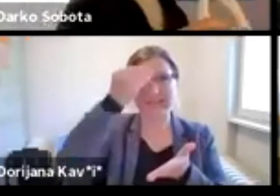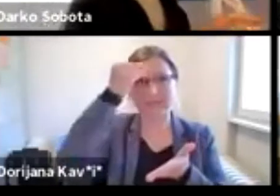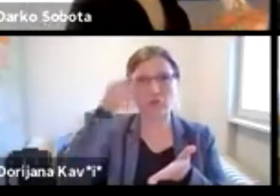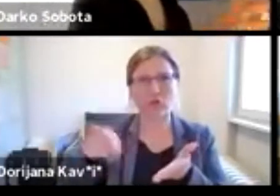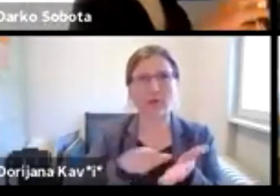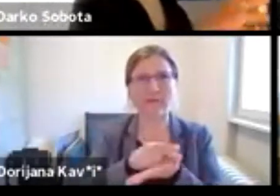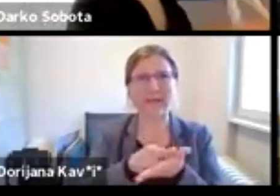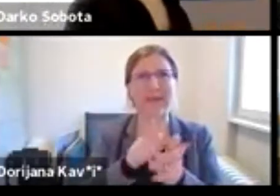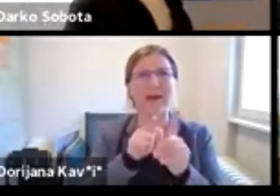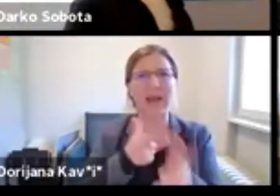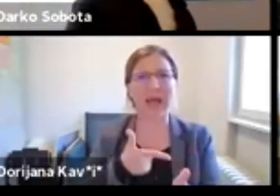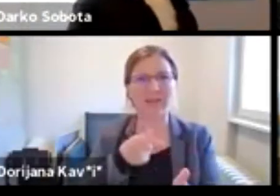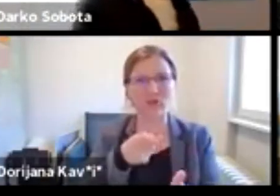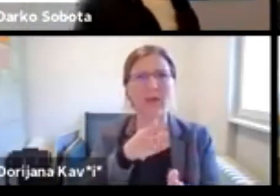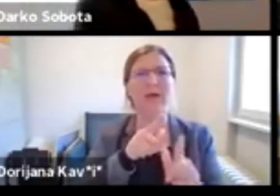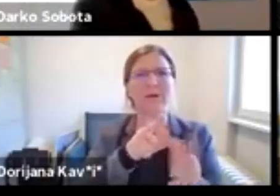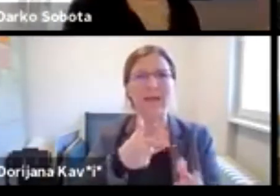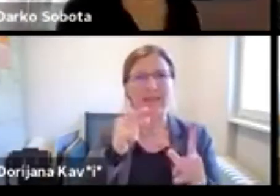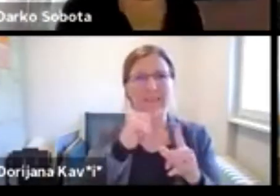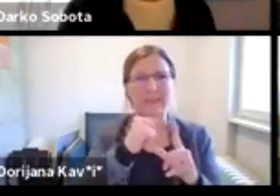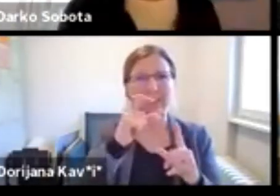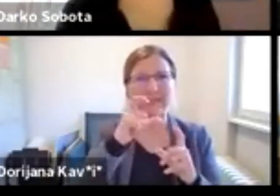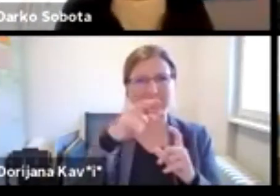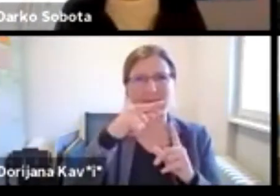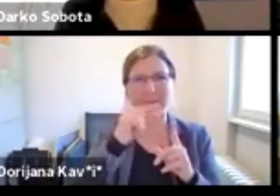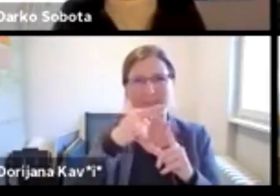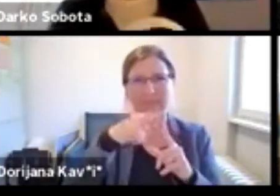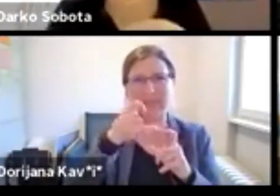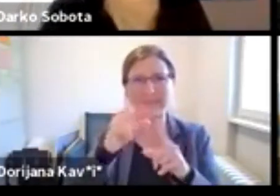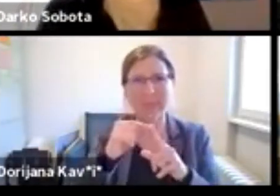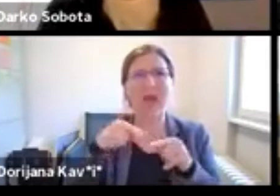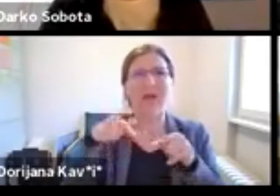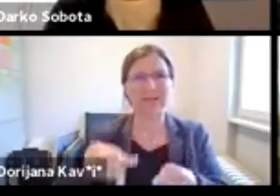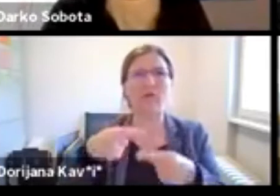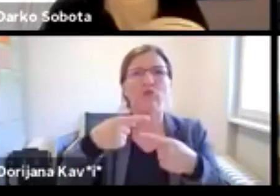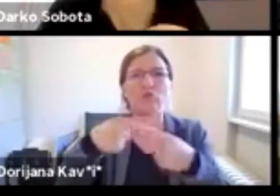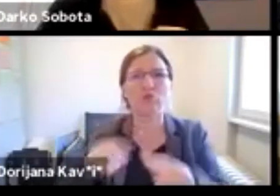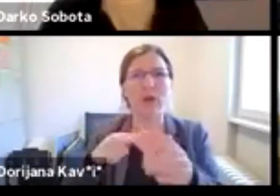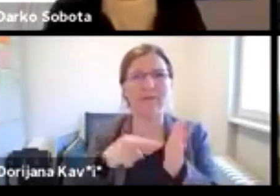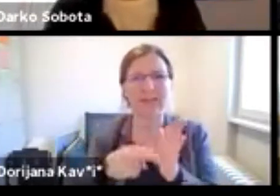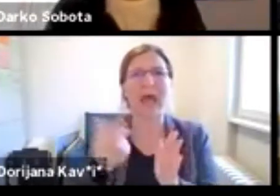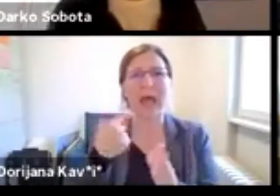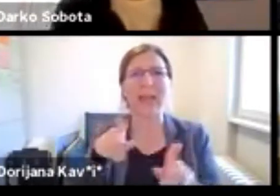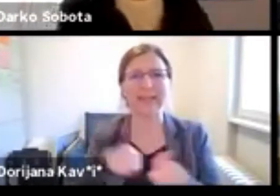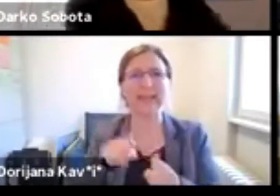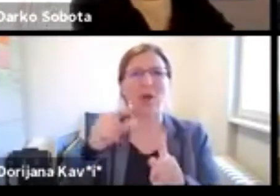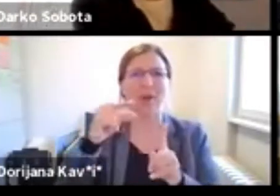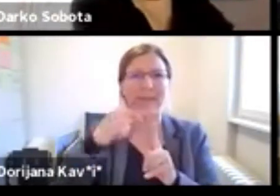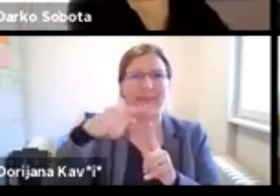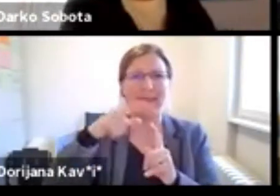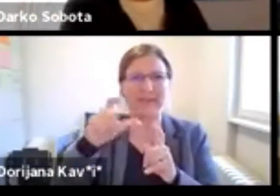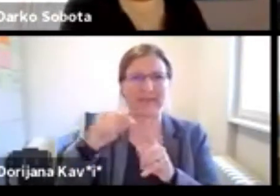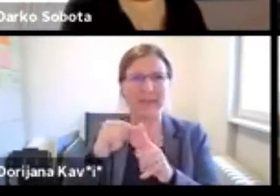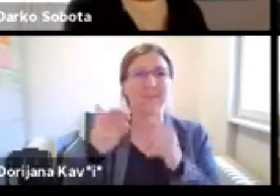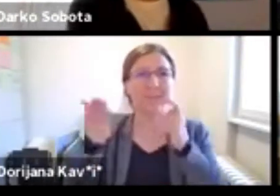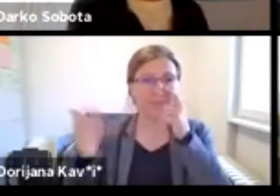I tu će biti jako, jako puno prostora za djelovanje. Ivana Matoš-Buršić kao psihologinja će to upravo